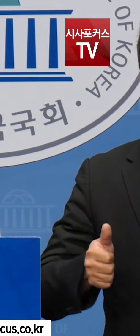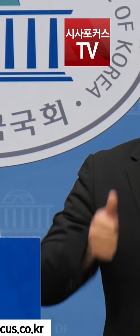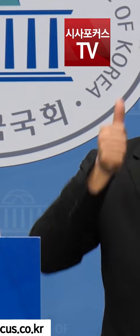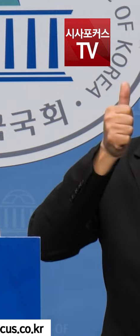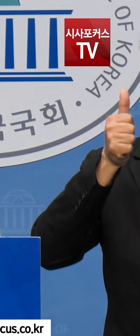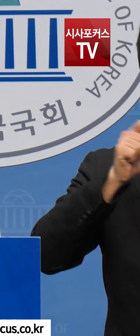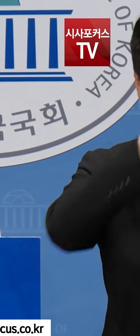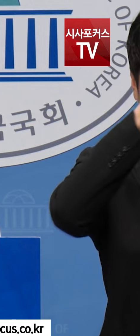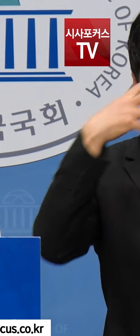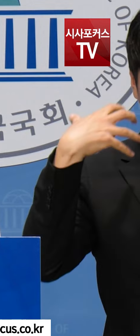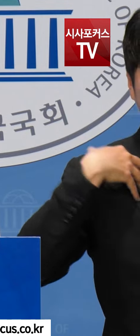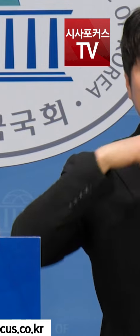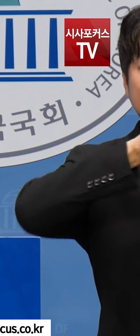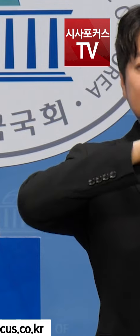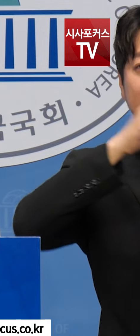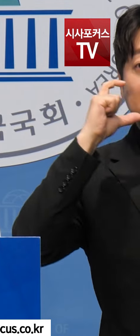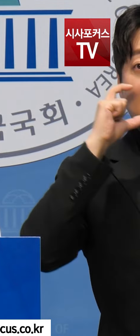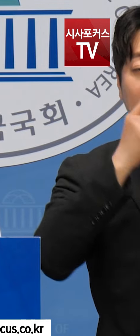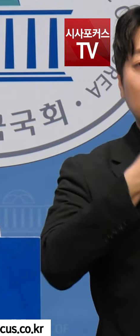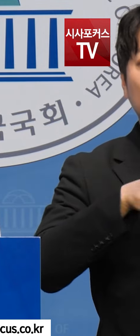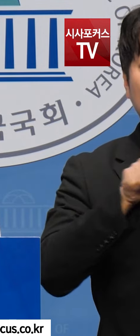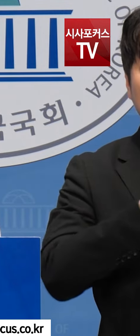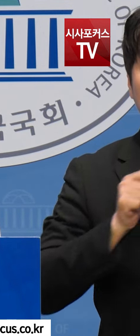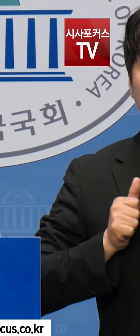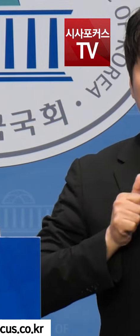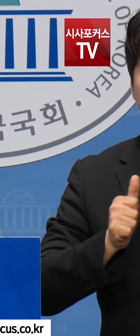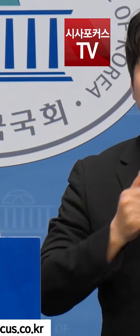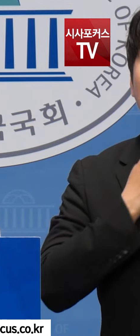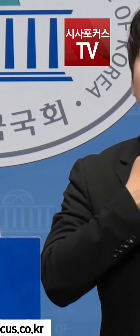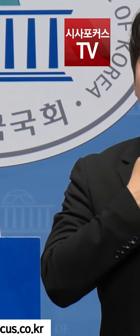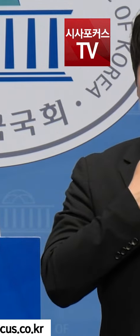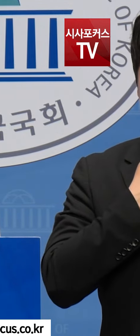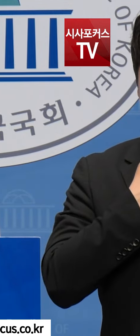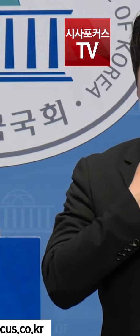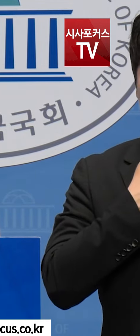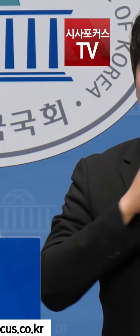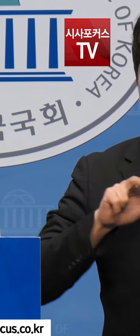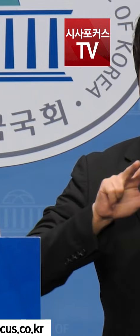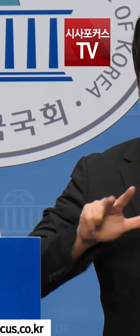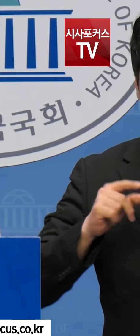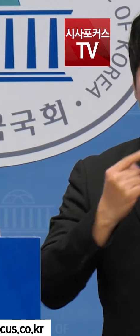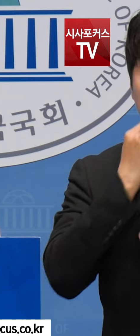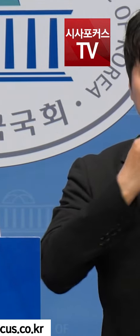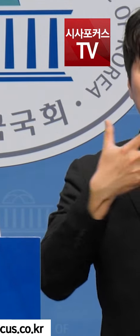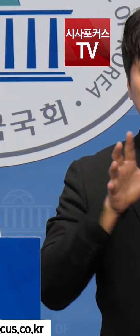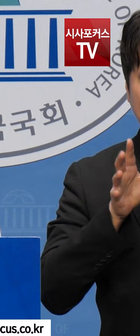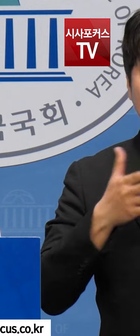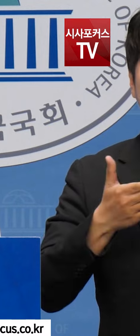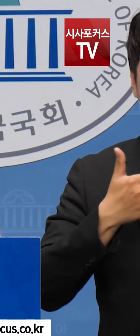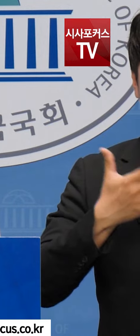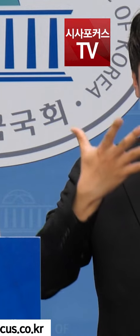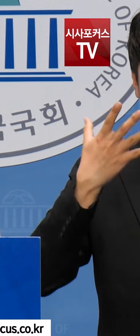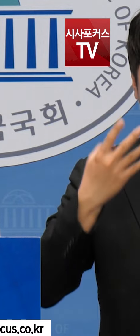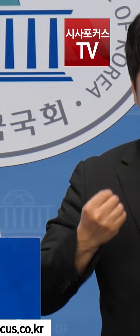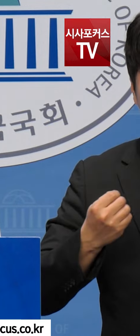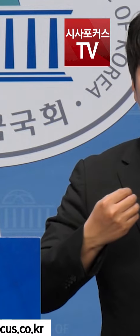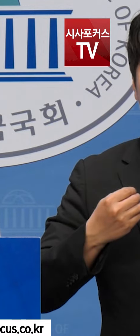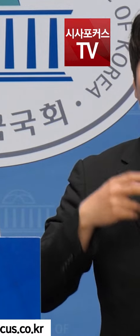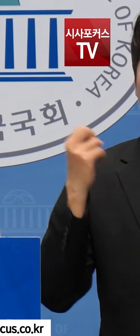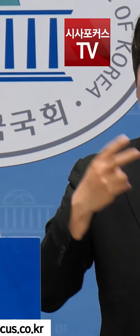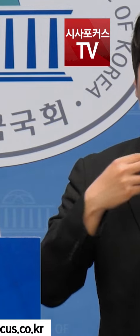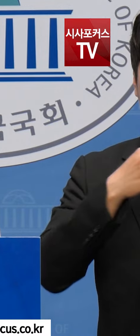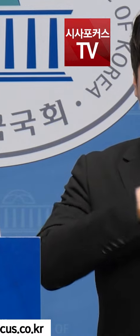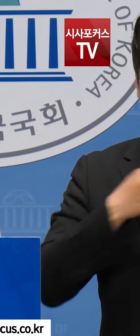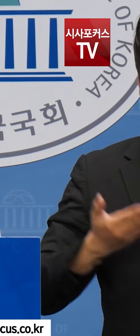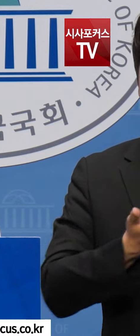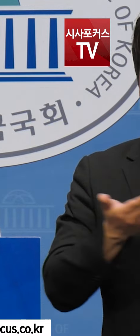위해 헌신했습니다. 이제는 압도적인 지지를 받은 더불어민주당 의원님과 당선인들께서